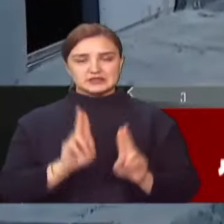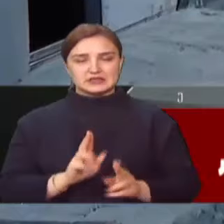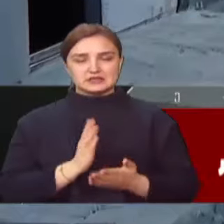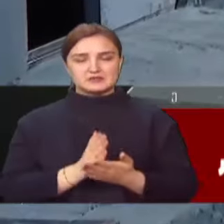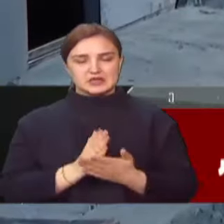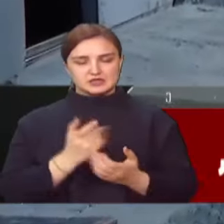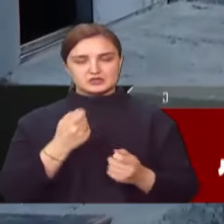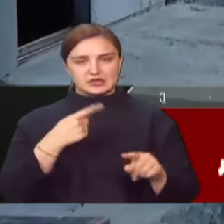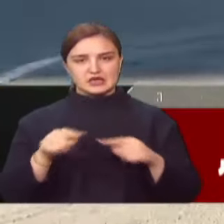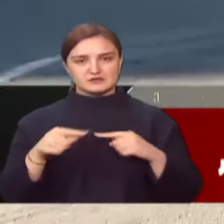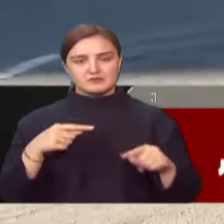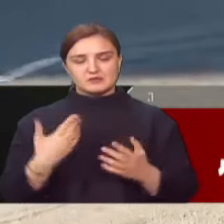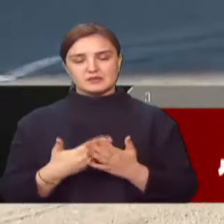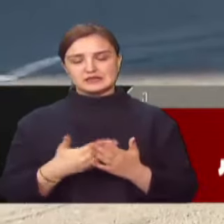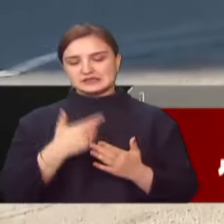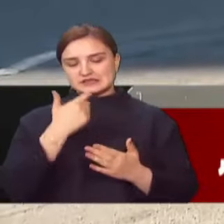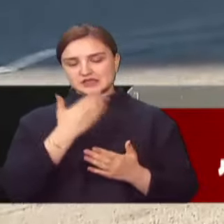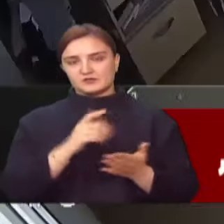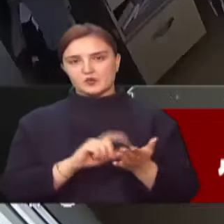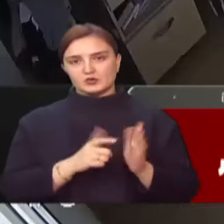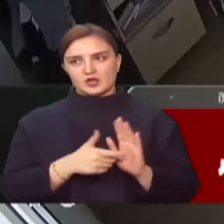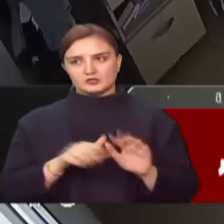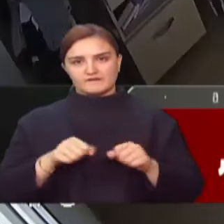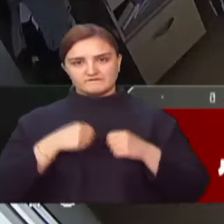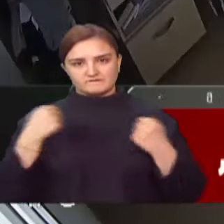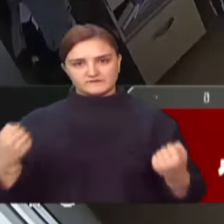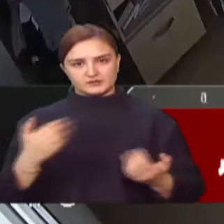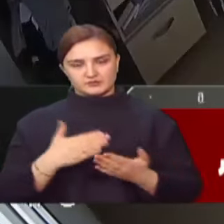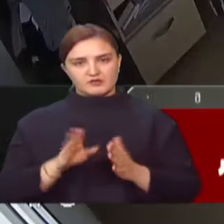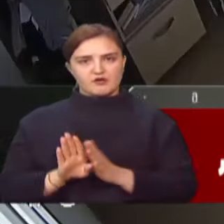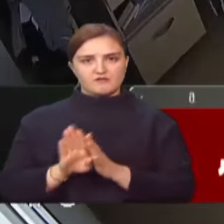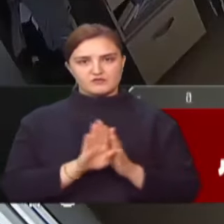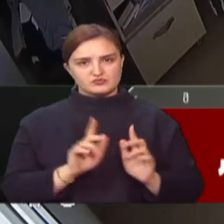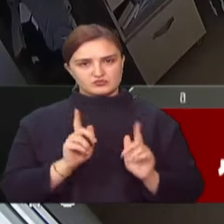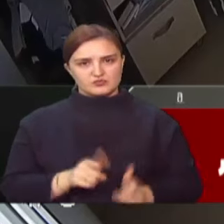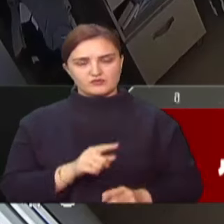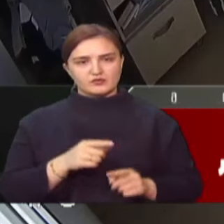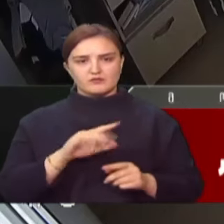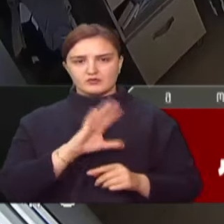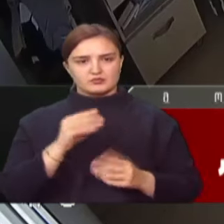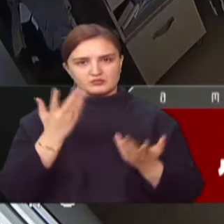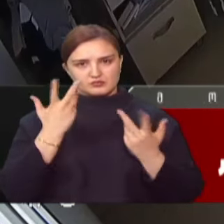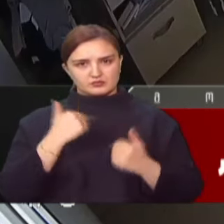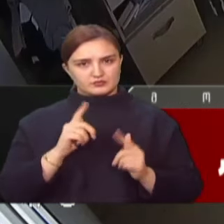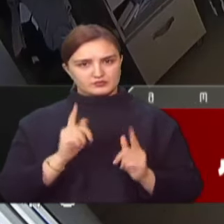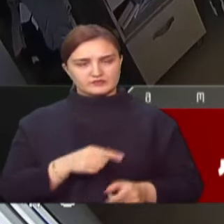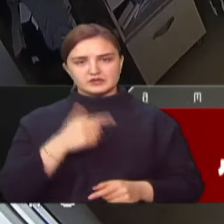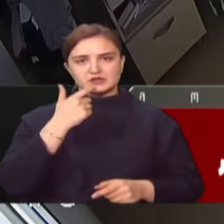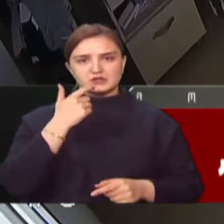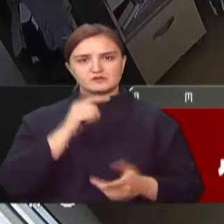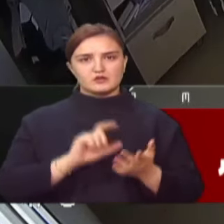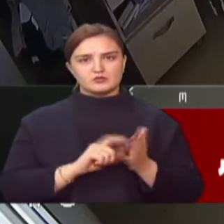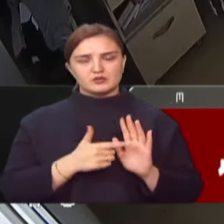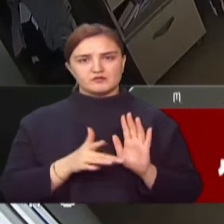Garkovli Ganshoebebebic, Magaltat Saakashvili Sotahis Zoma, Šesavamisia Avedžit Uzrunul Kopadak Etilmotskoba, Agnishuliarom Saakashvili